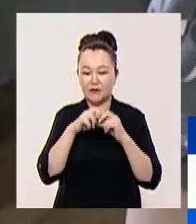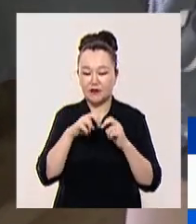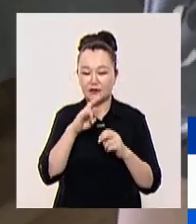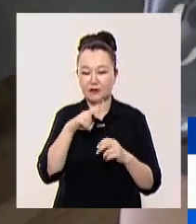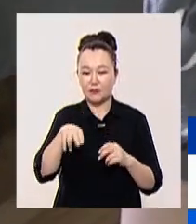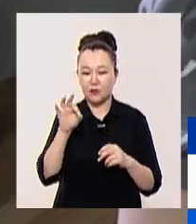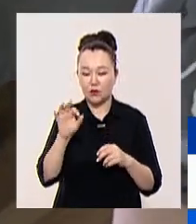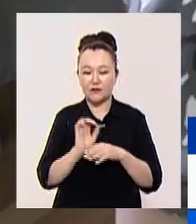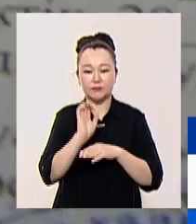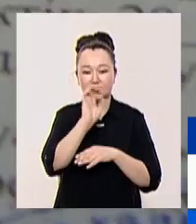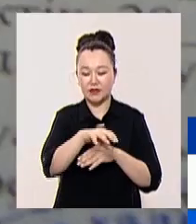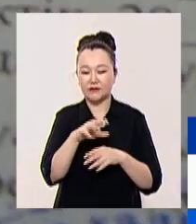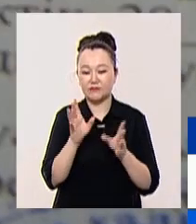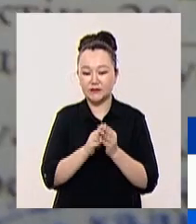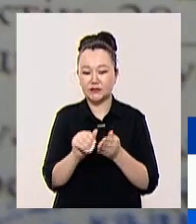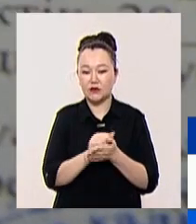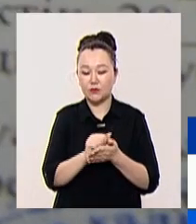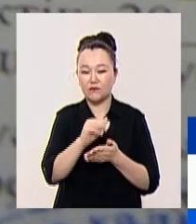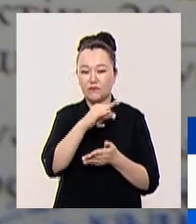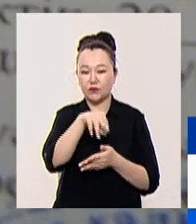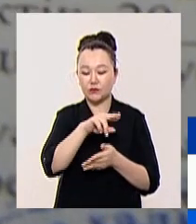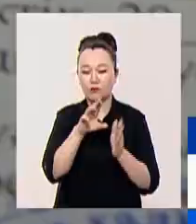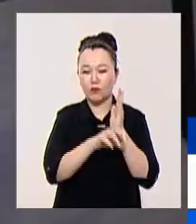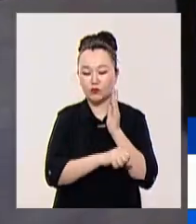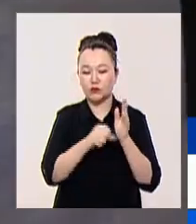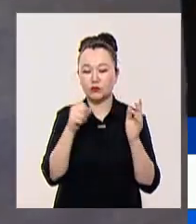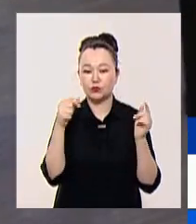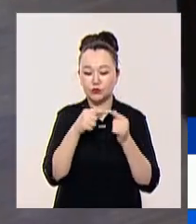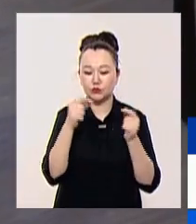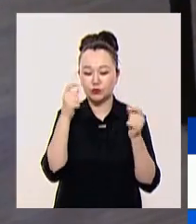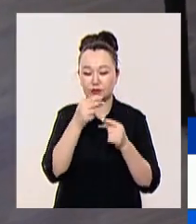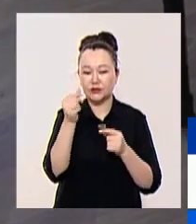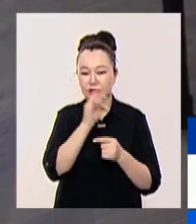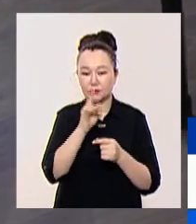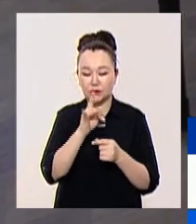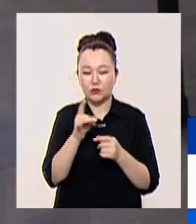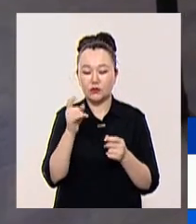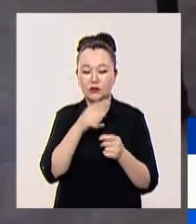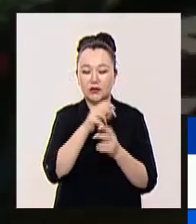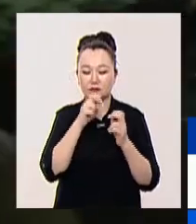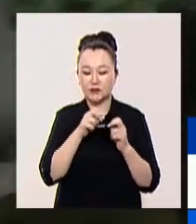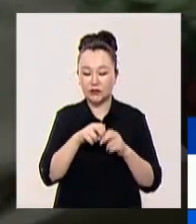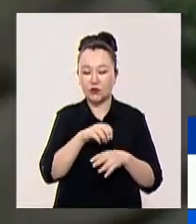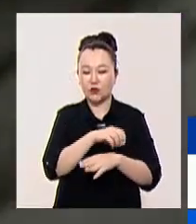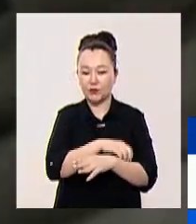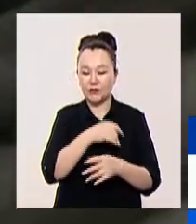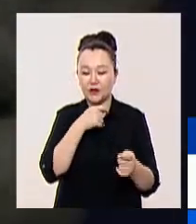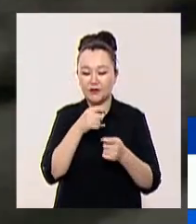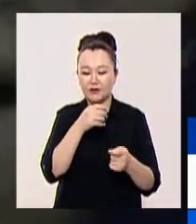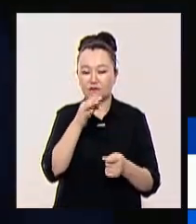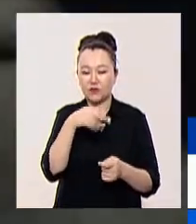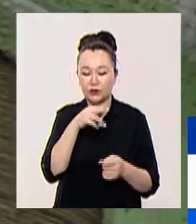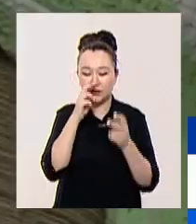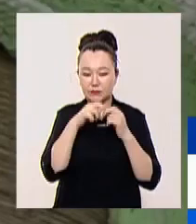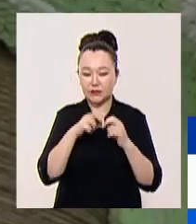Они переправляют заявку вместе с документами в фонд, и после определения масштаба финансирования ее рассматривают экспертный комитет и правление фонда. Как